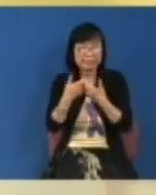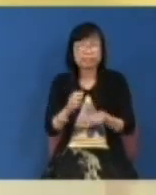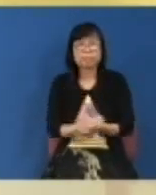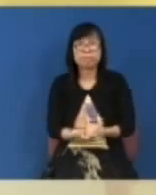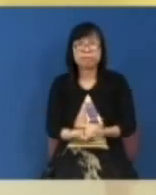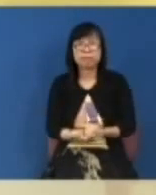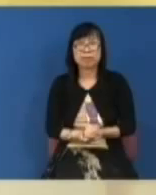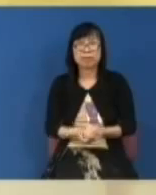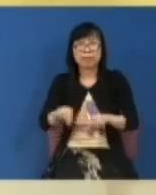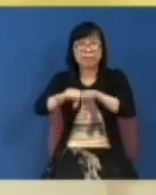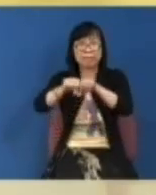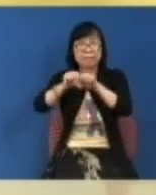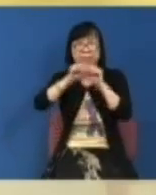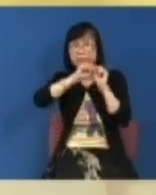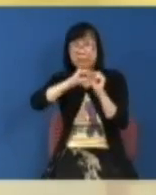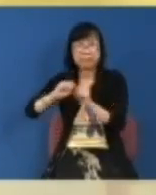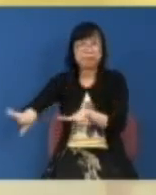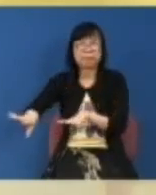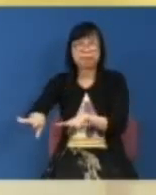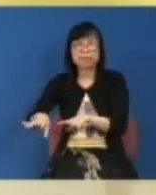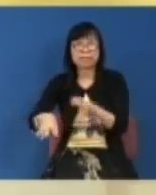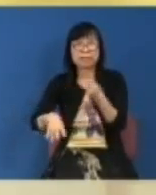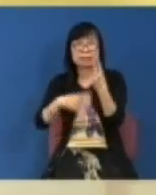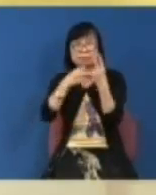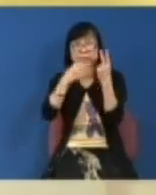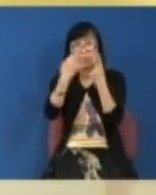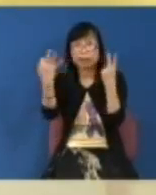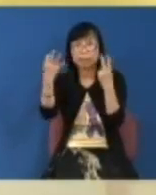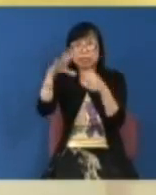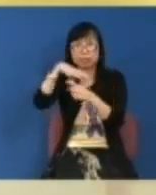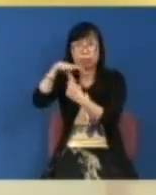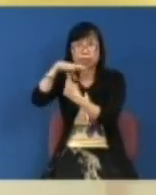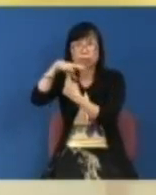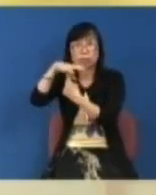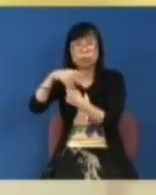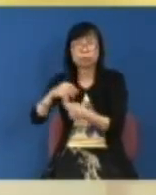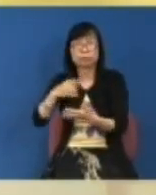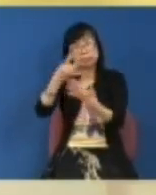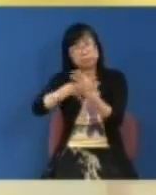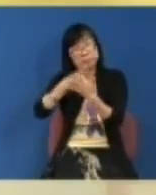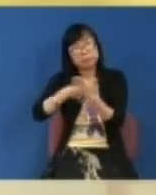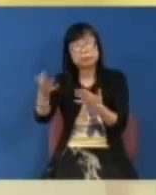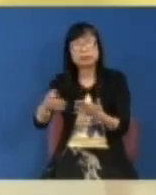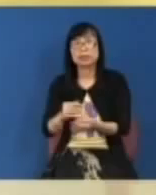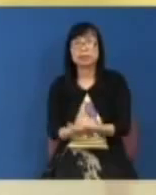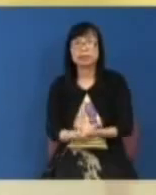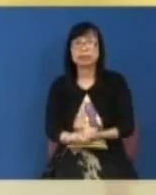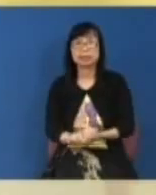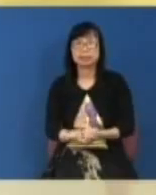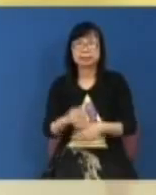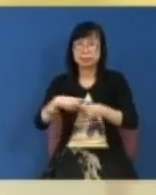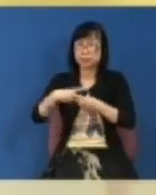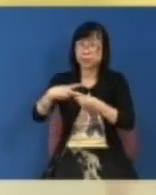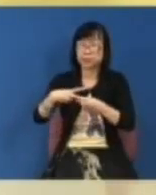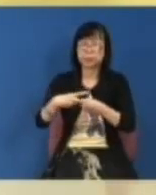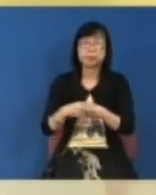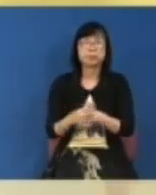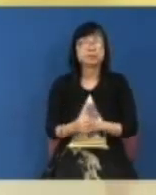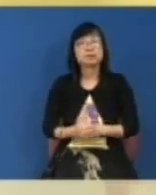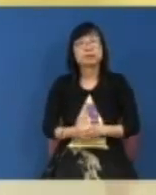法廢了即係三條勞工條例，做即係有咩頂得住咧？跟住呢一